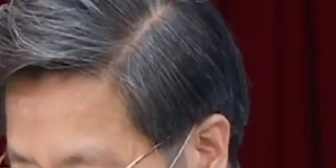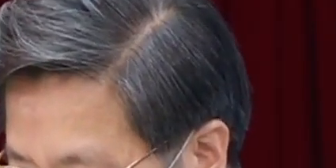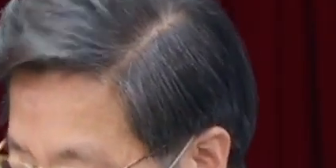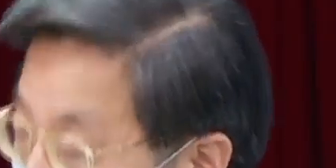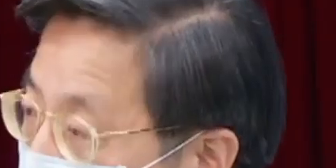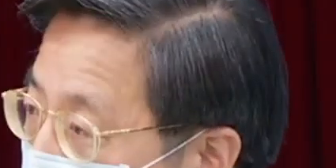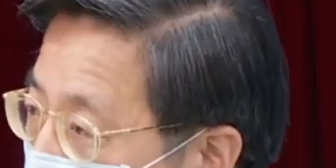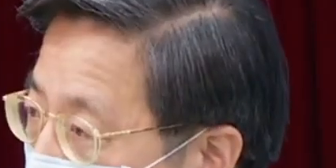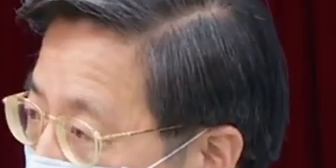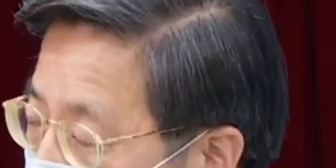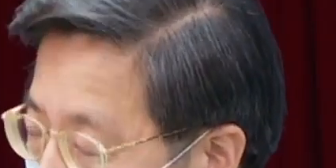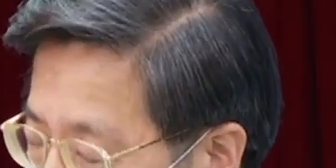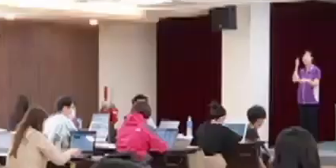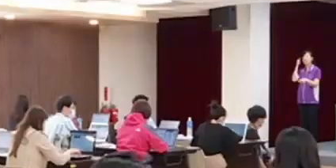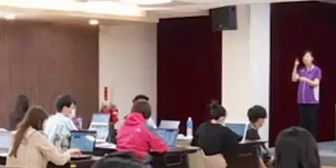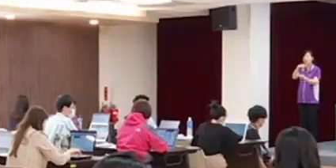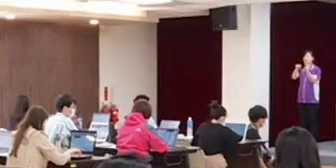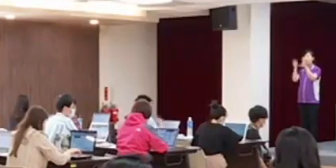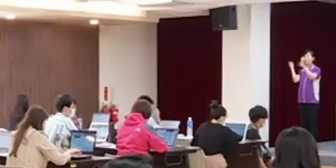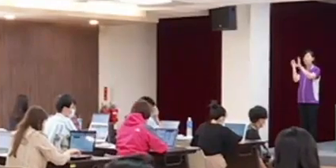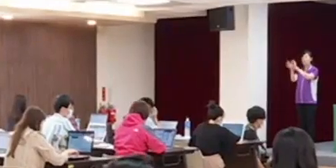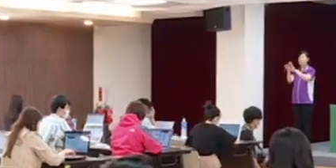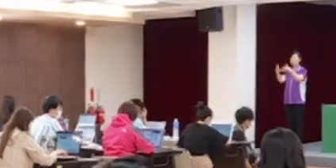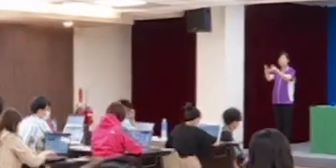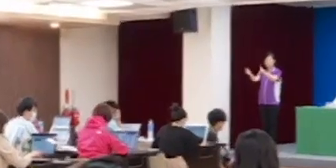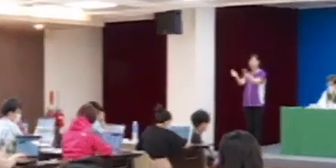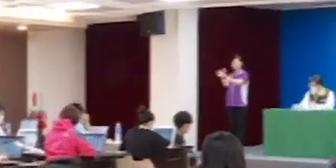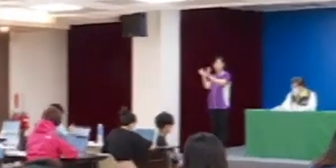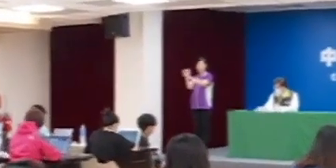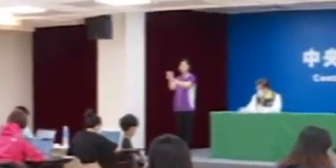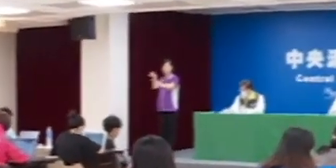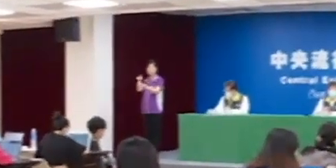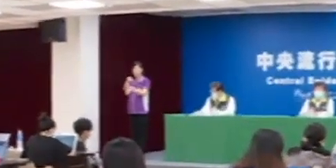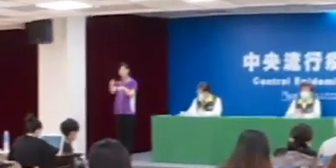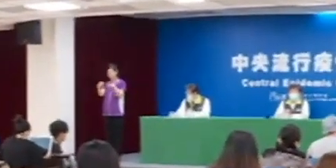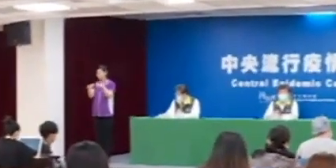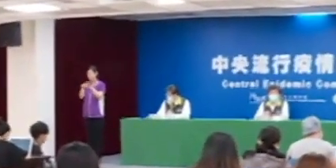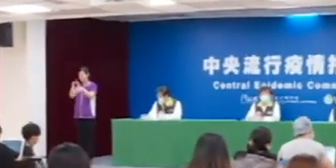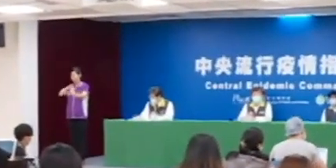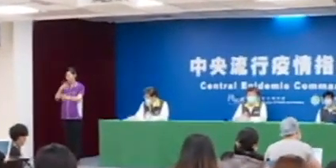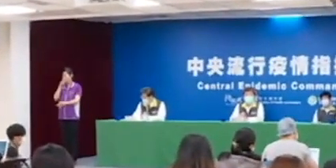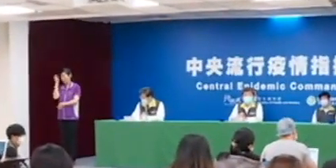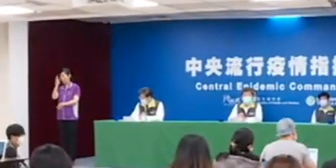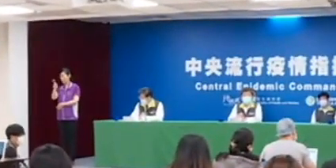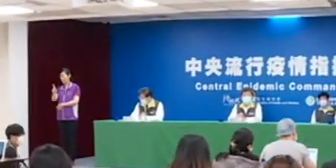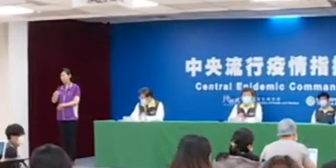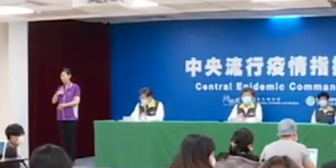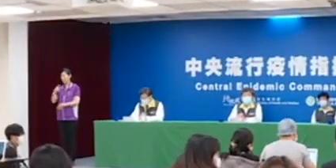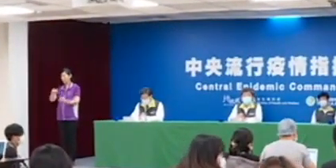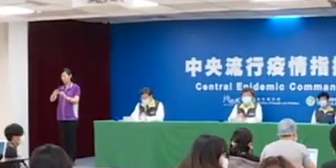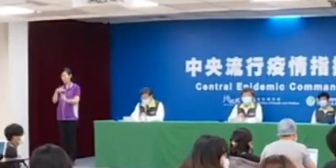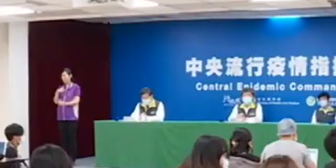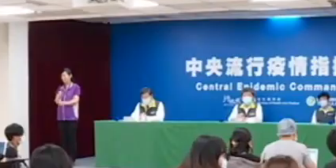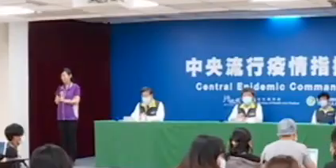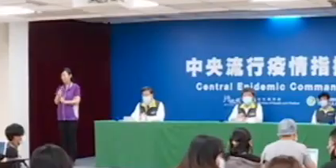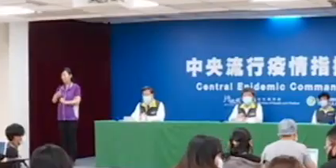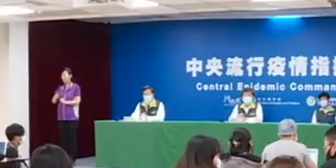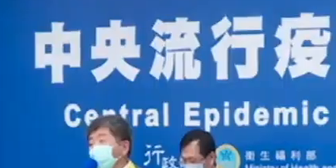话就让彼此有更多认识了解，希望有更多参与。陈时中表示， WHO 以前都